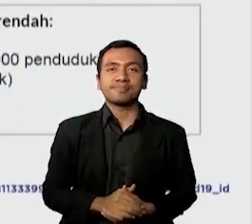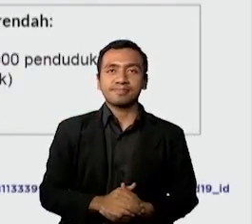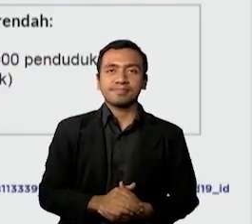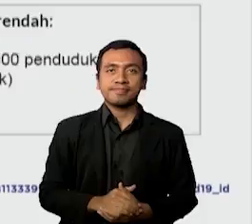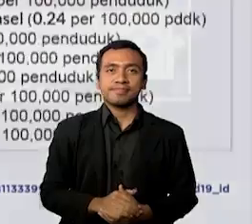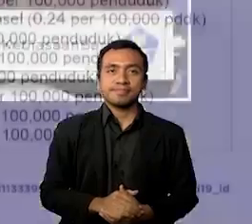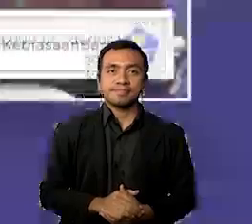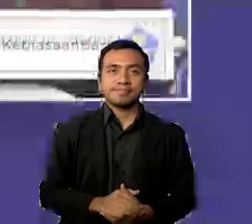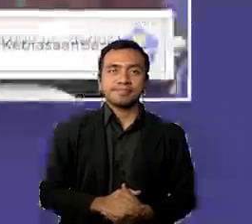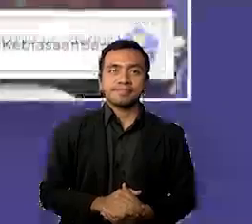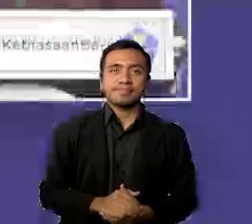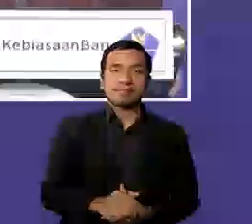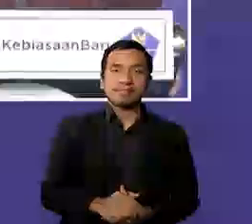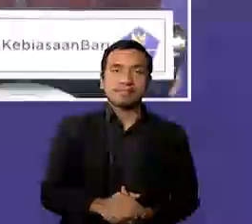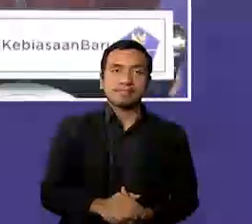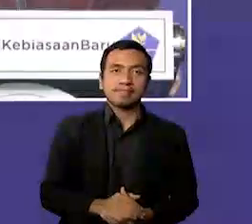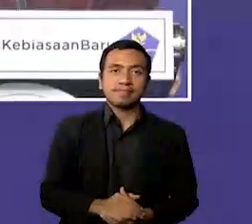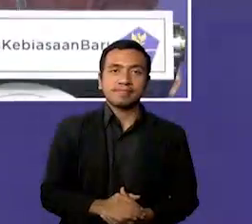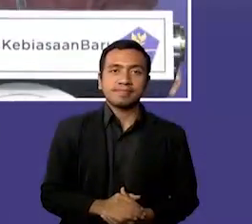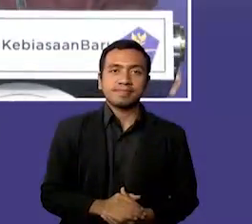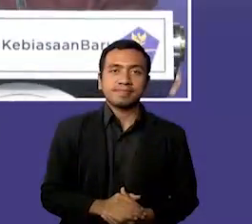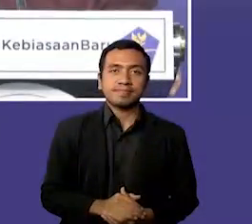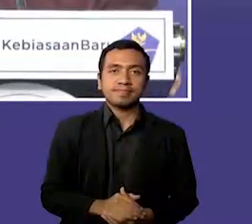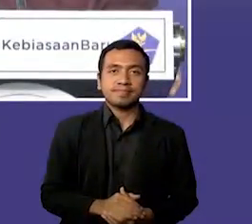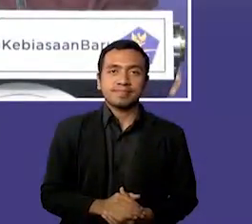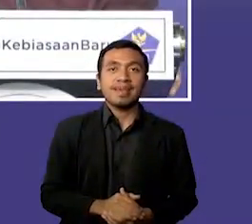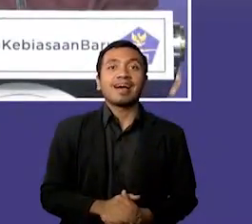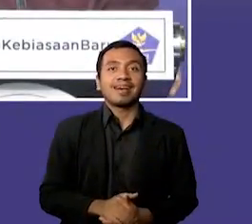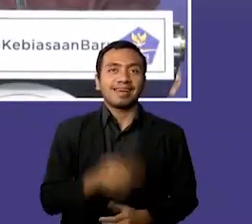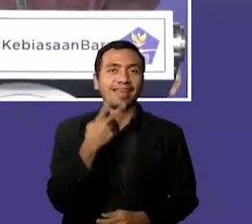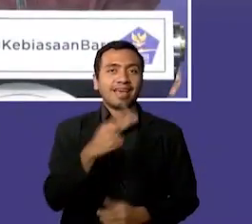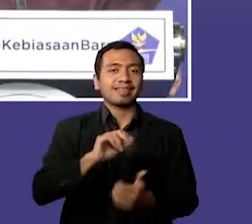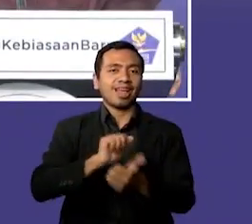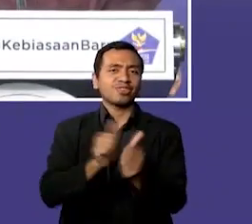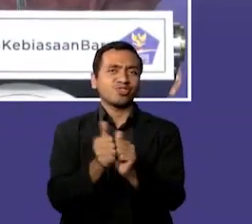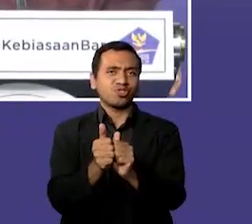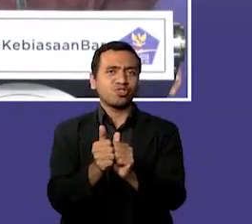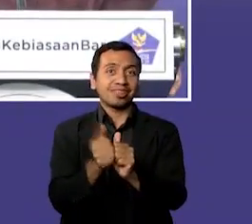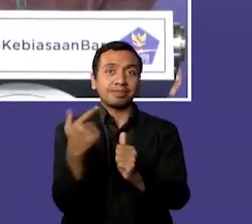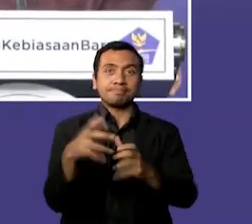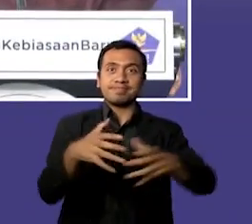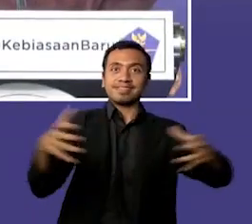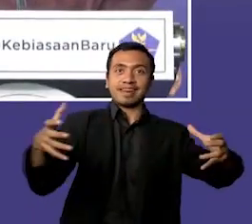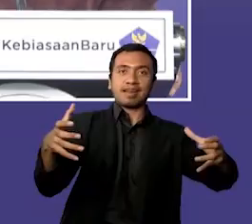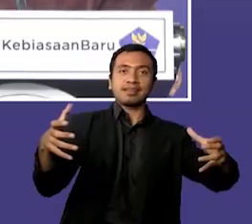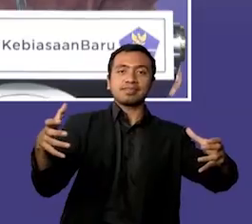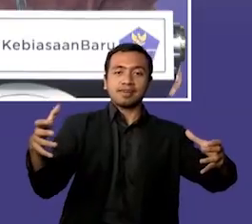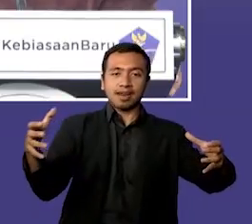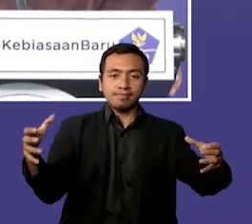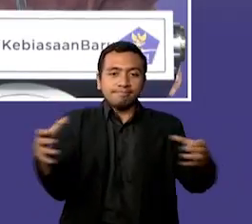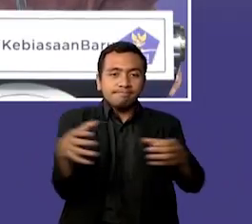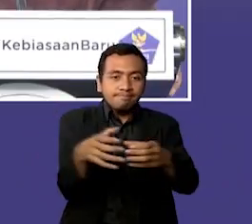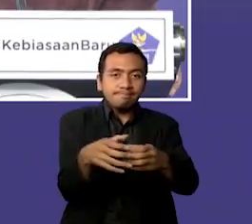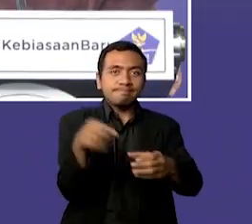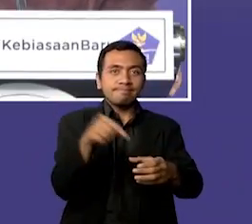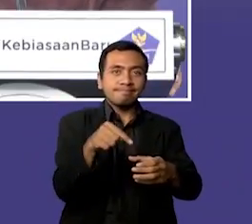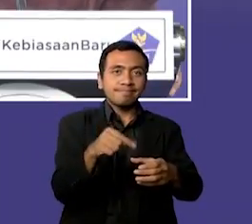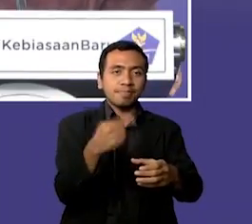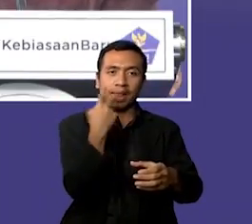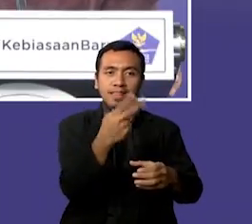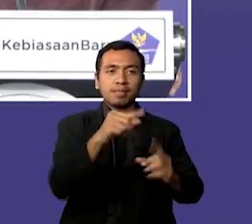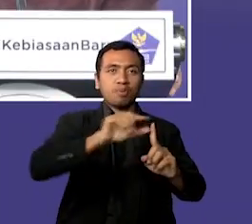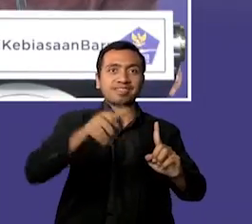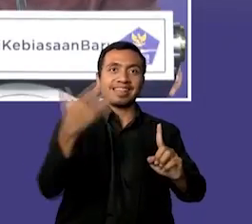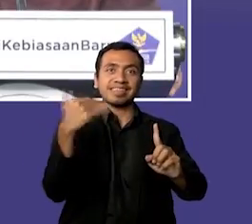Selanjutnya kita ingin melihat laju insidensi dalam skala yang lebih kecil. Jika tadi kita melihat ketika levelnya berdasarkan